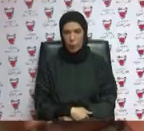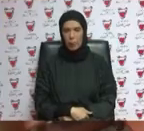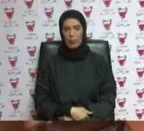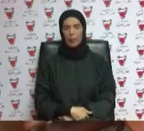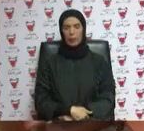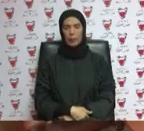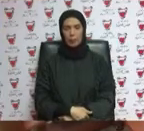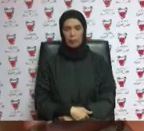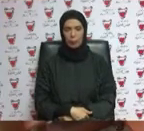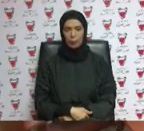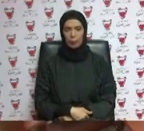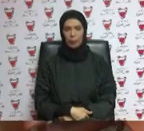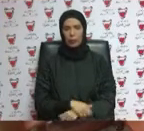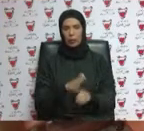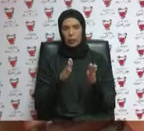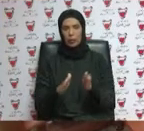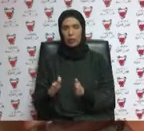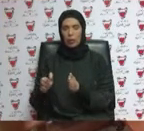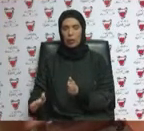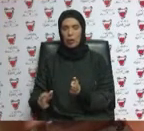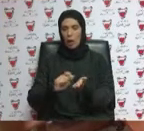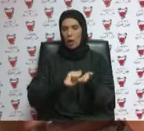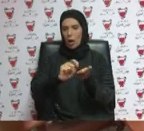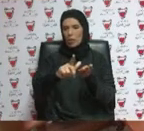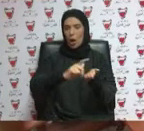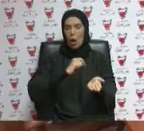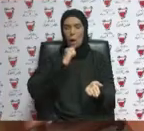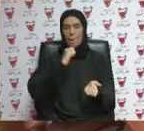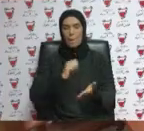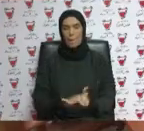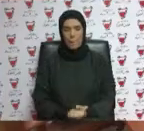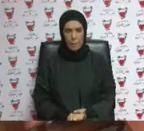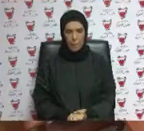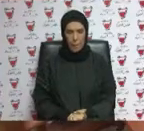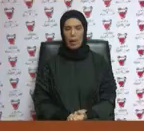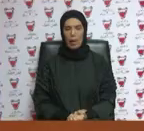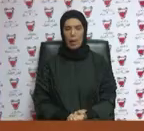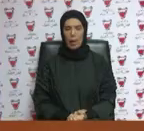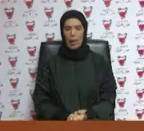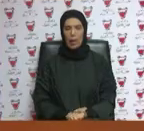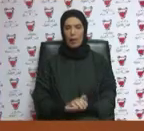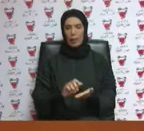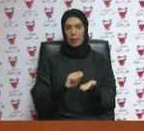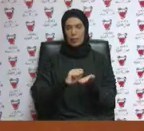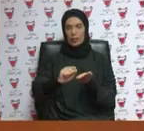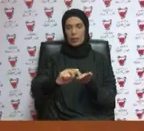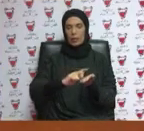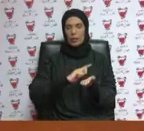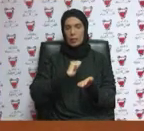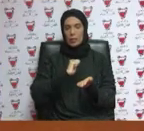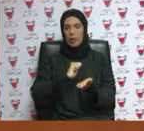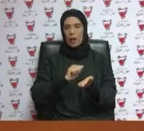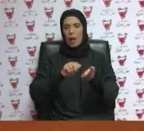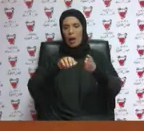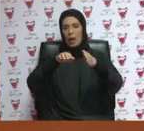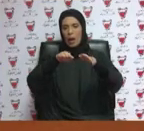شكرا جزيلا. ننتقل إلى بند الرسائل الواردة. الأخ الأمين عام تفضل. رسائل معالي السيدة فوزية